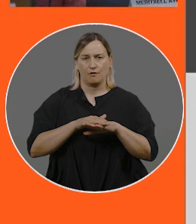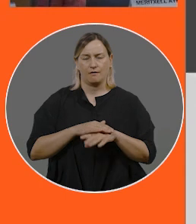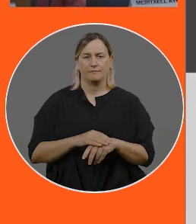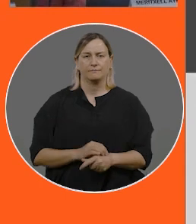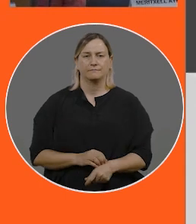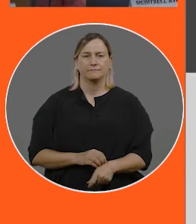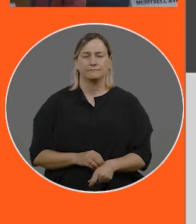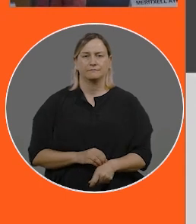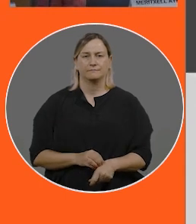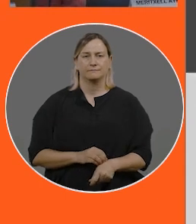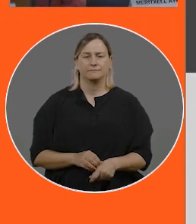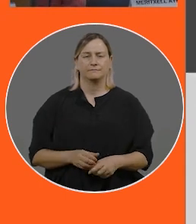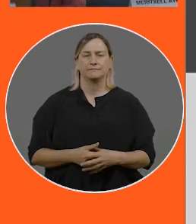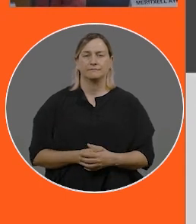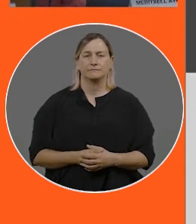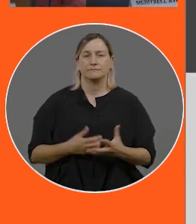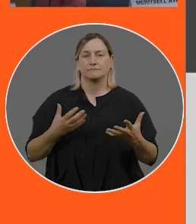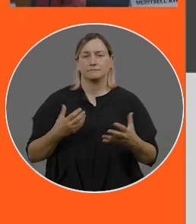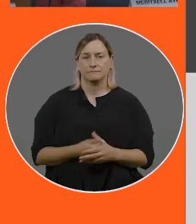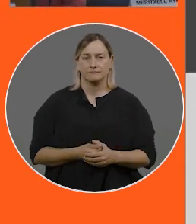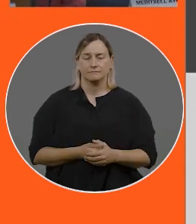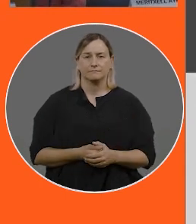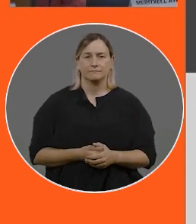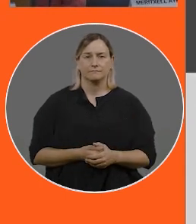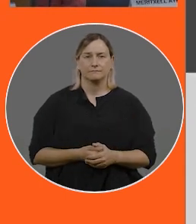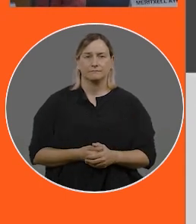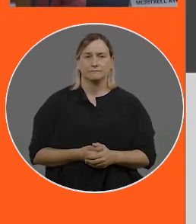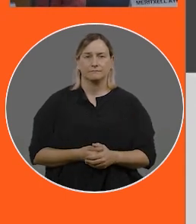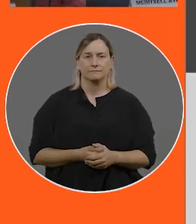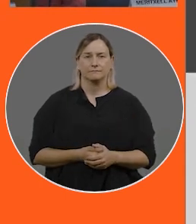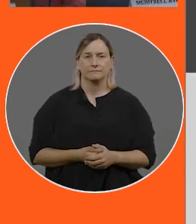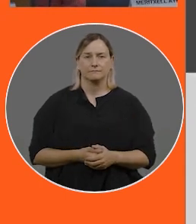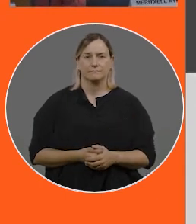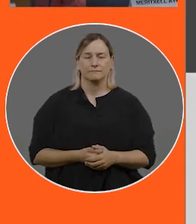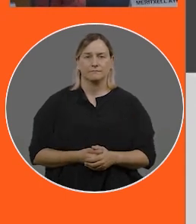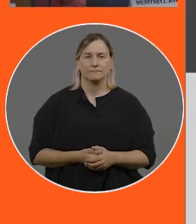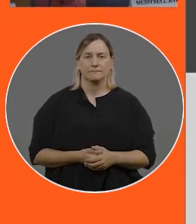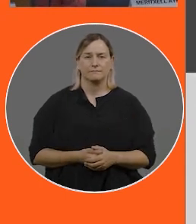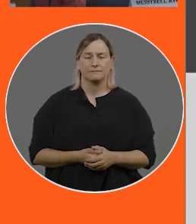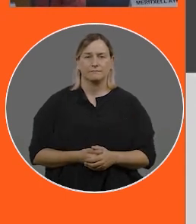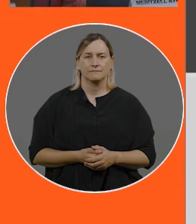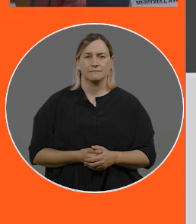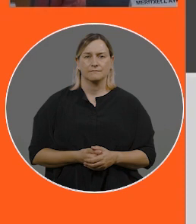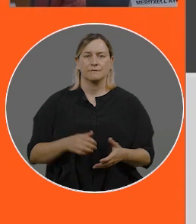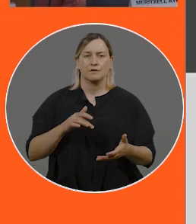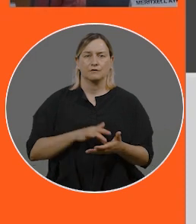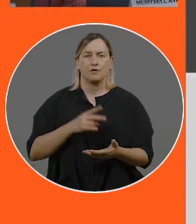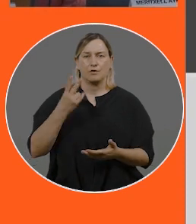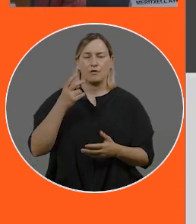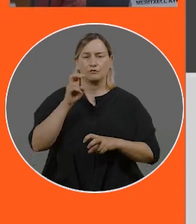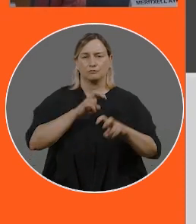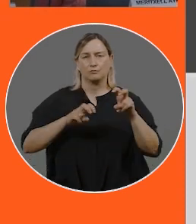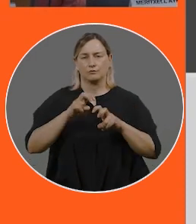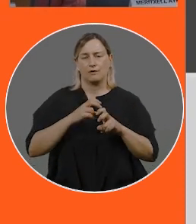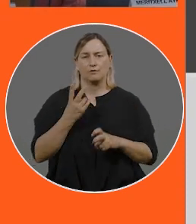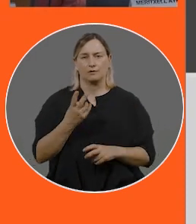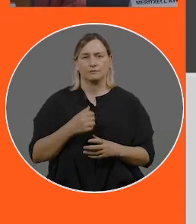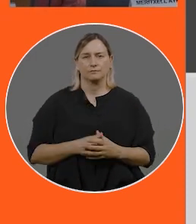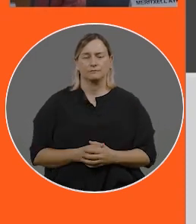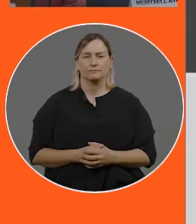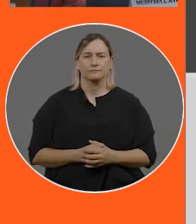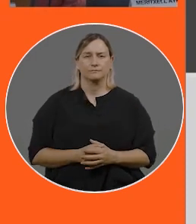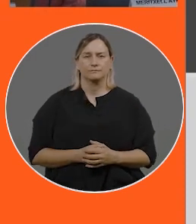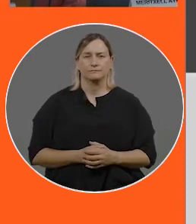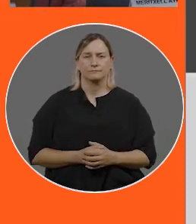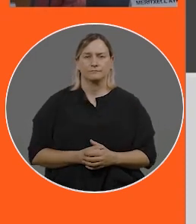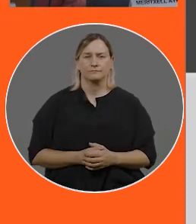encabe bueno aquí per exemple si tenim dos cercadors lista de campos cercador bot cercar cuadro de